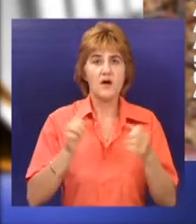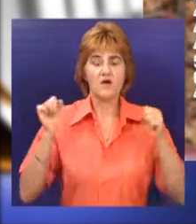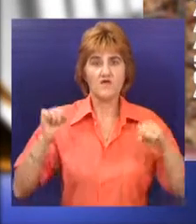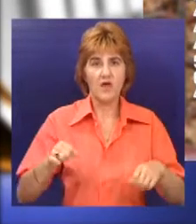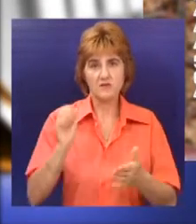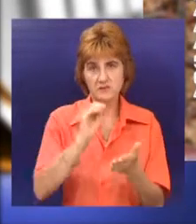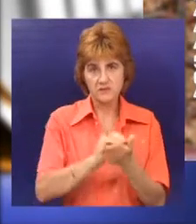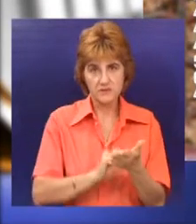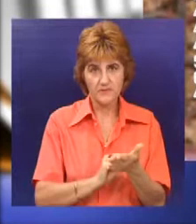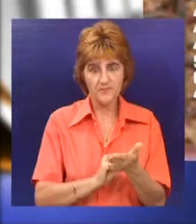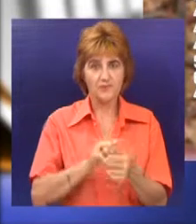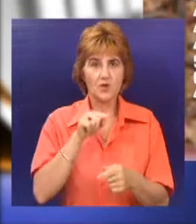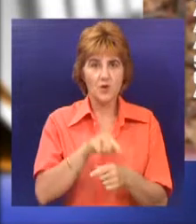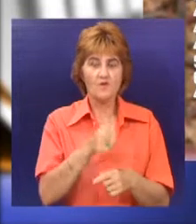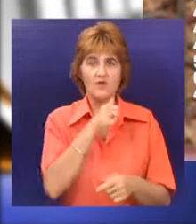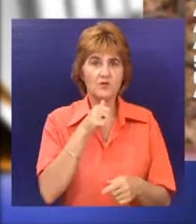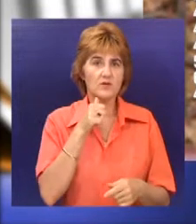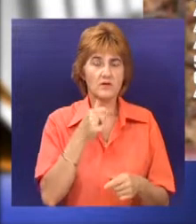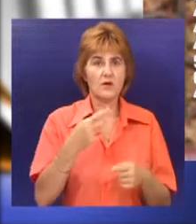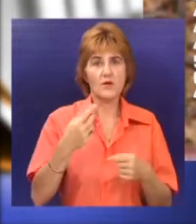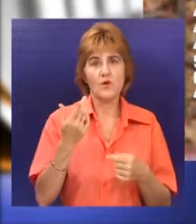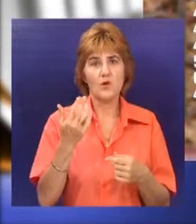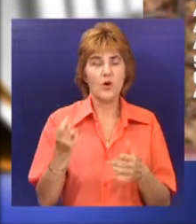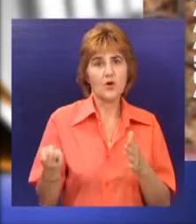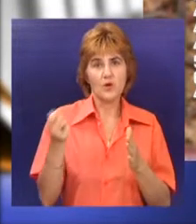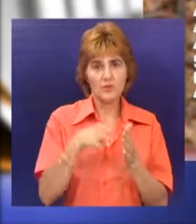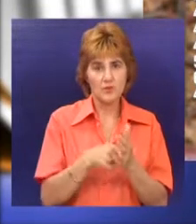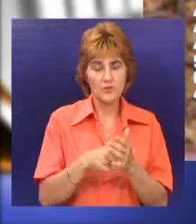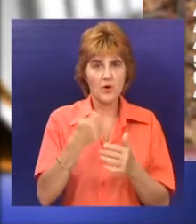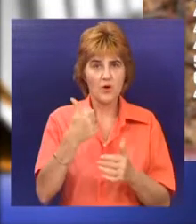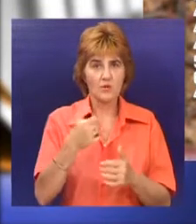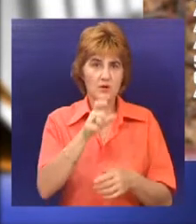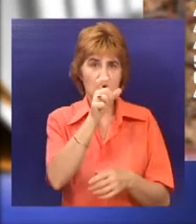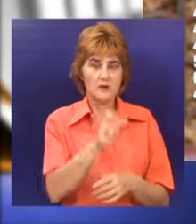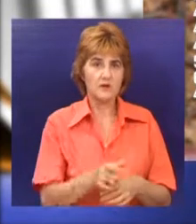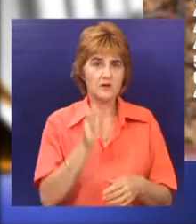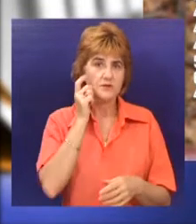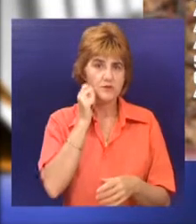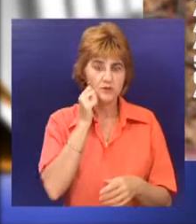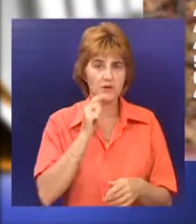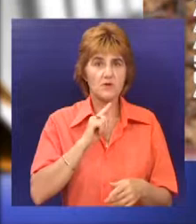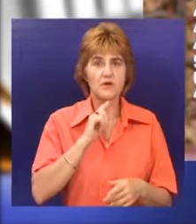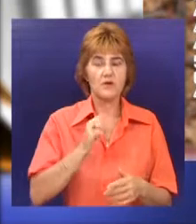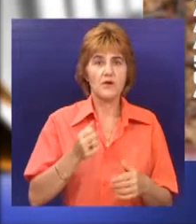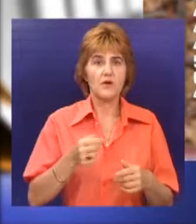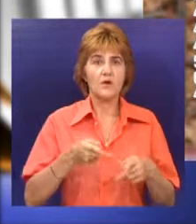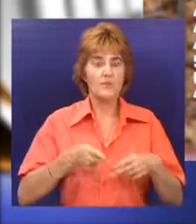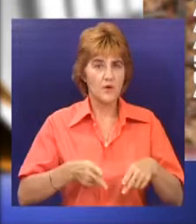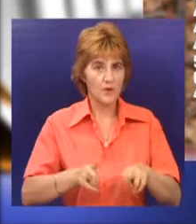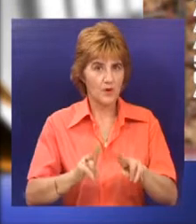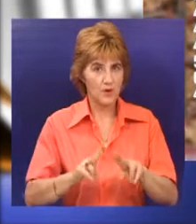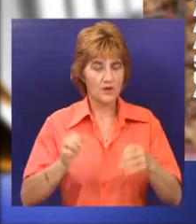registrovano gazdinstvo. Minimalna količina merkantilne pšenice koja se kupuje od jednog aktivnog registrovanog komercijalnog